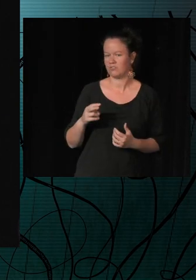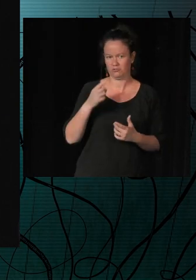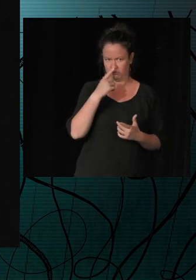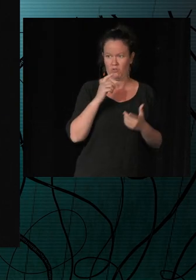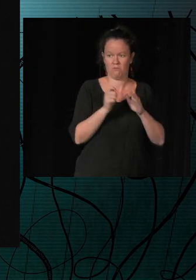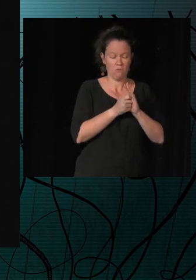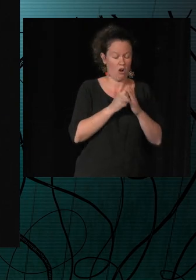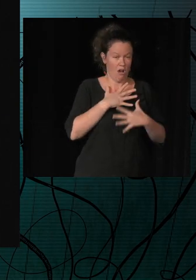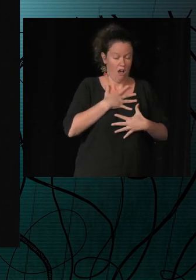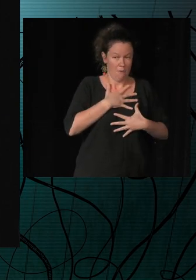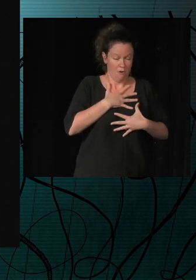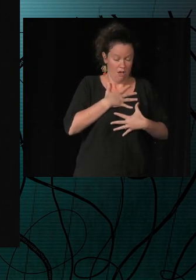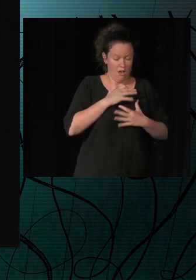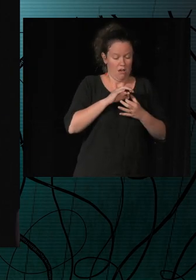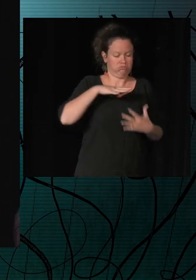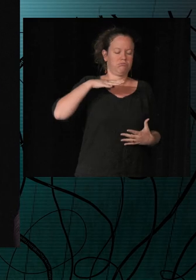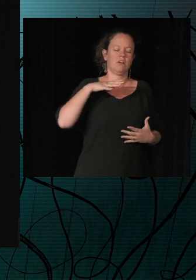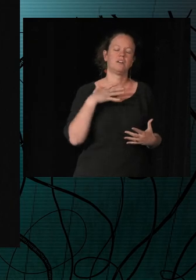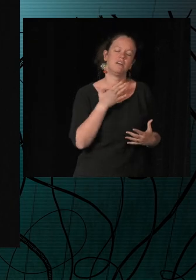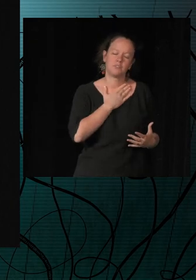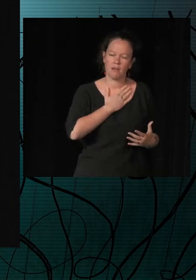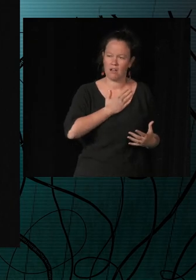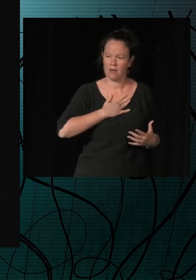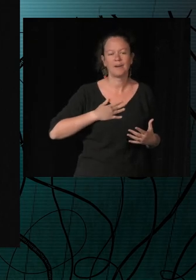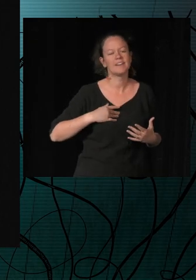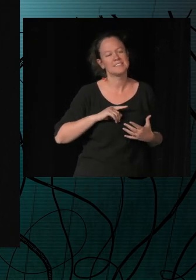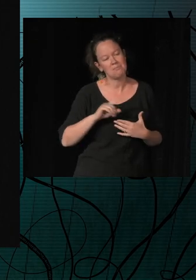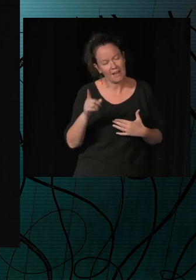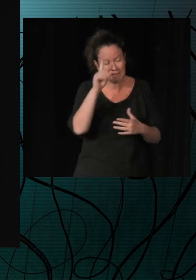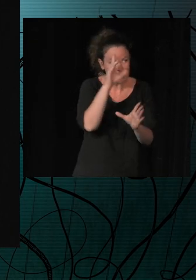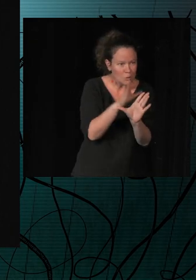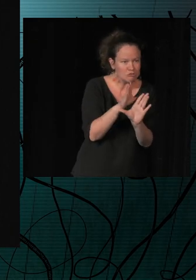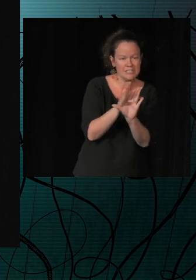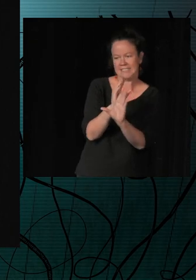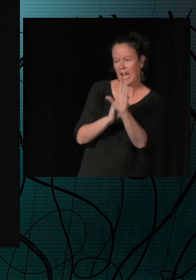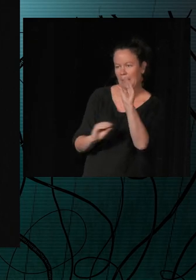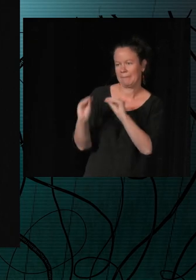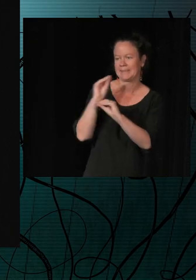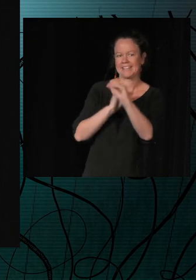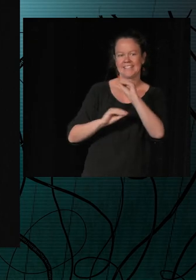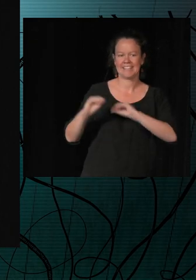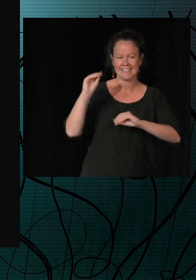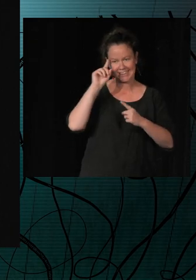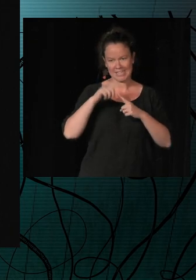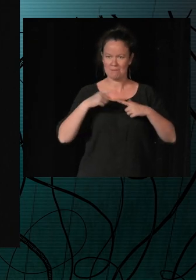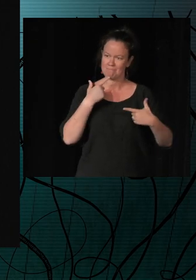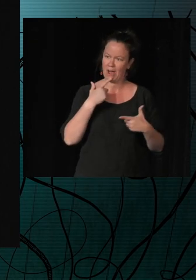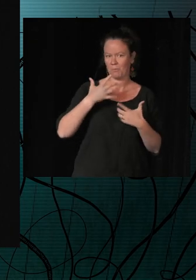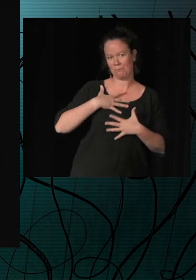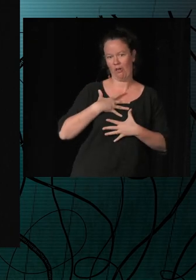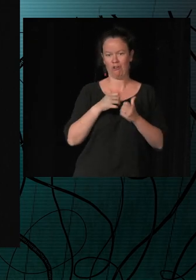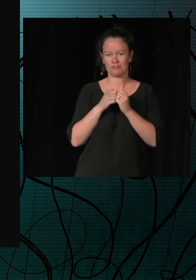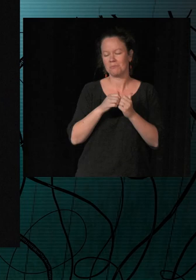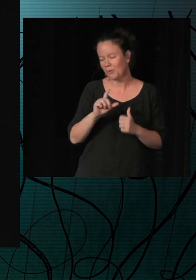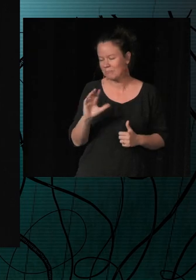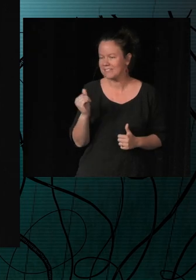fond après j'ai pas non plus la prétention de faire une espèce de thérapie collective autour de la peur pas du tout mais il y a quand même un dialogue